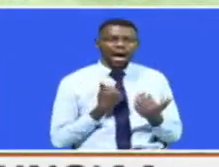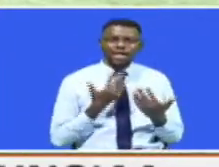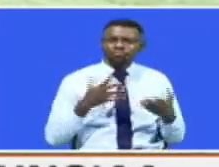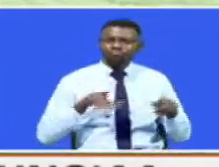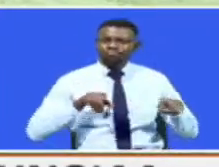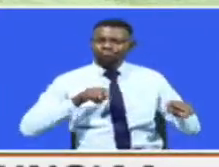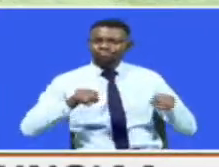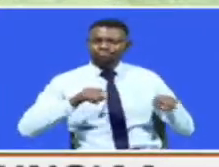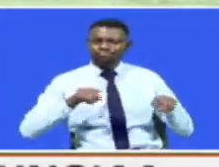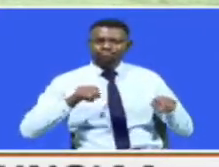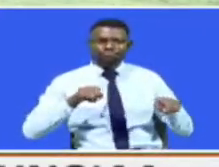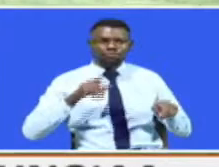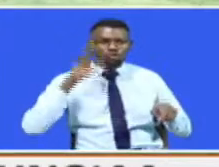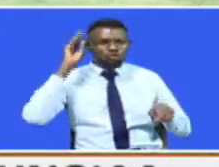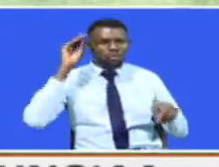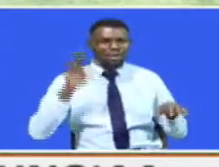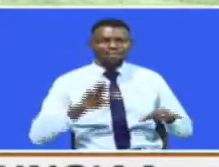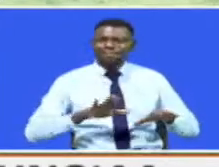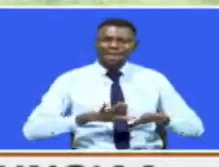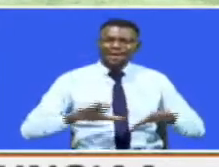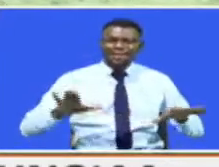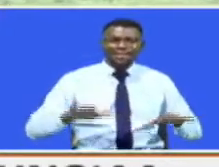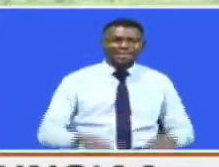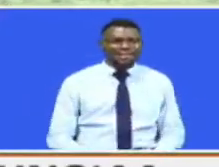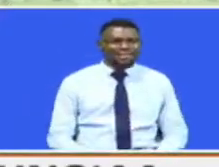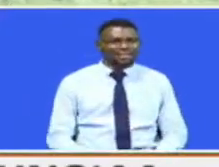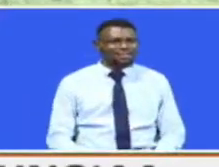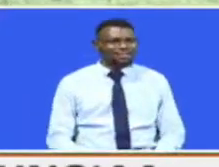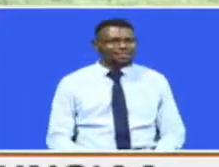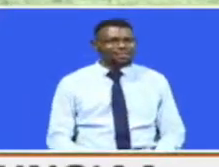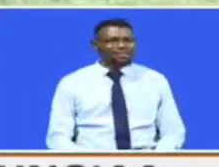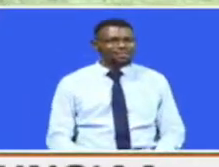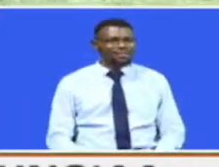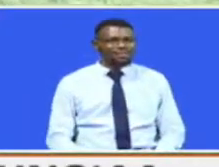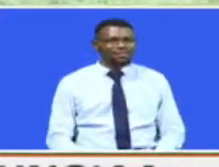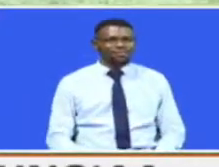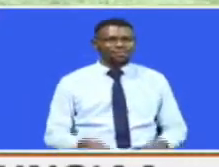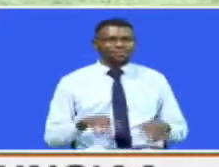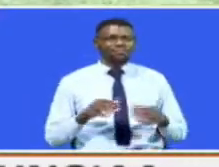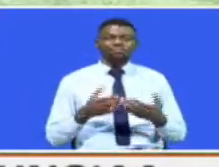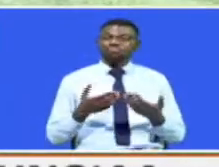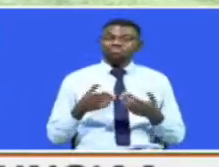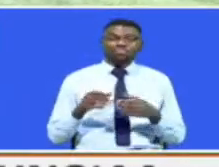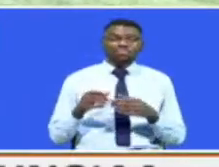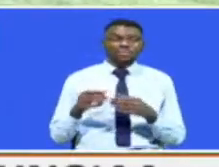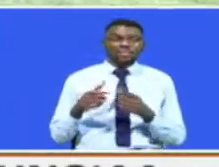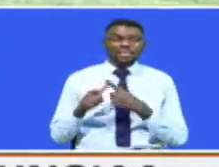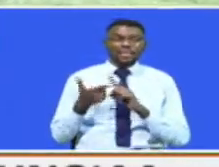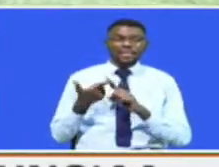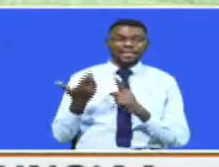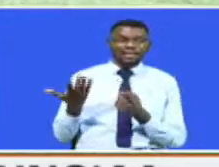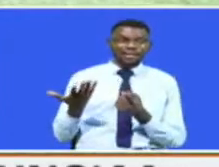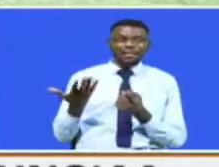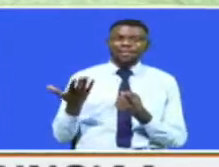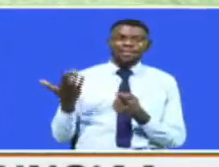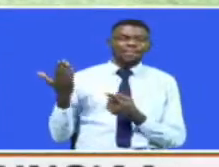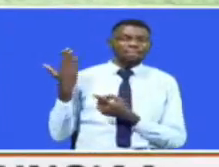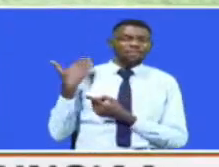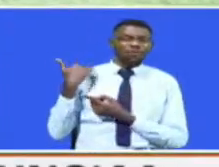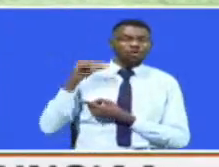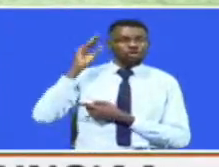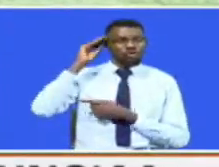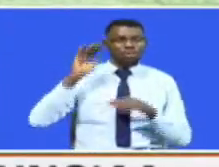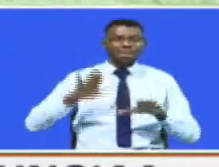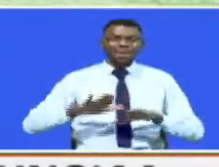Somaliland. So they then waited for the Italian Somaliland to